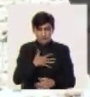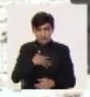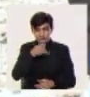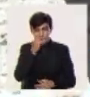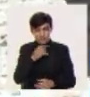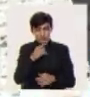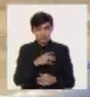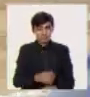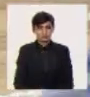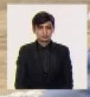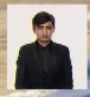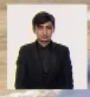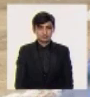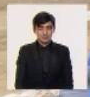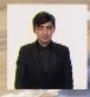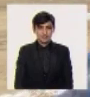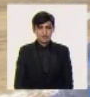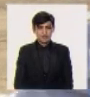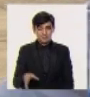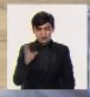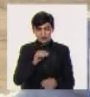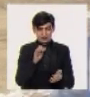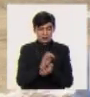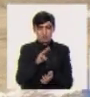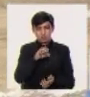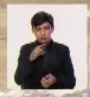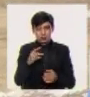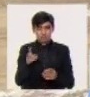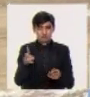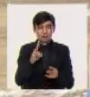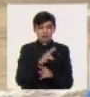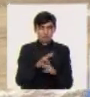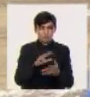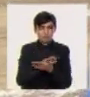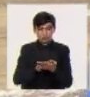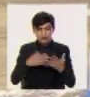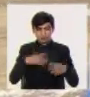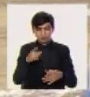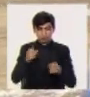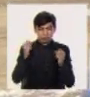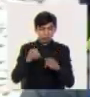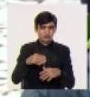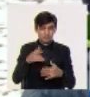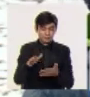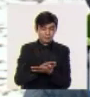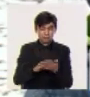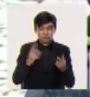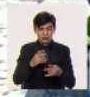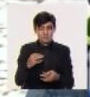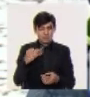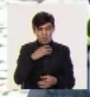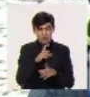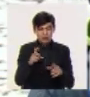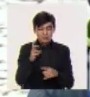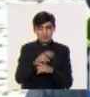айтады. Барлығы бұл қоқысты ешкім тазалаған жоқ әлі. Осы қоқысты тазалау керек. Талай